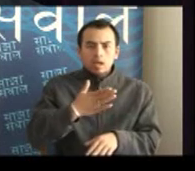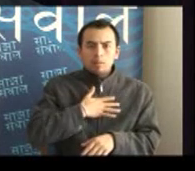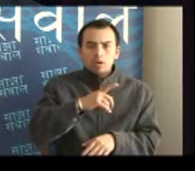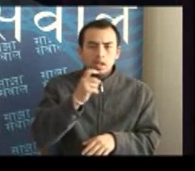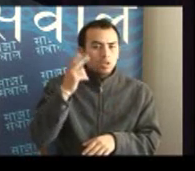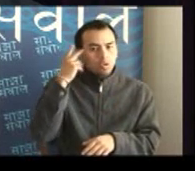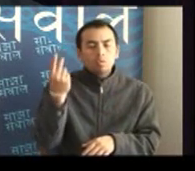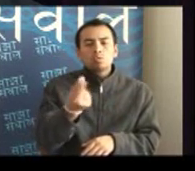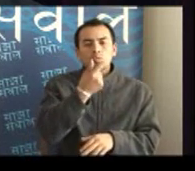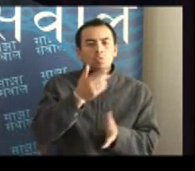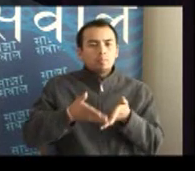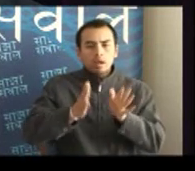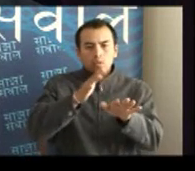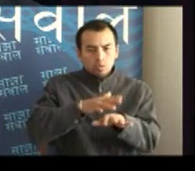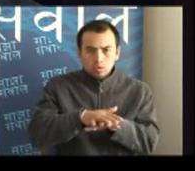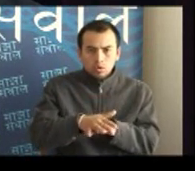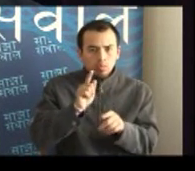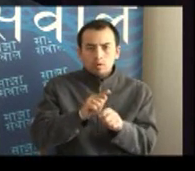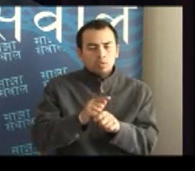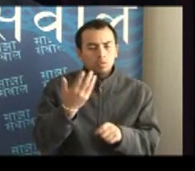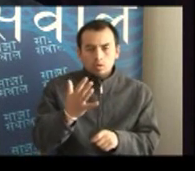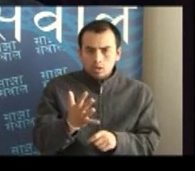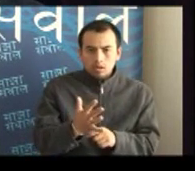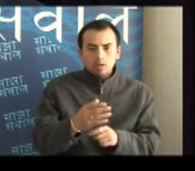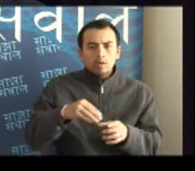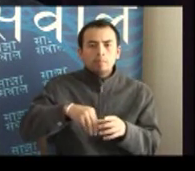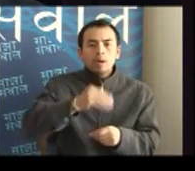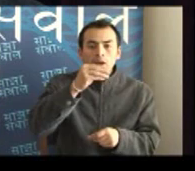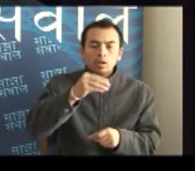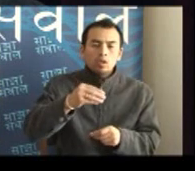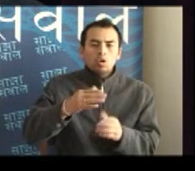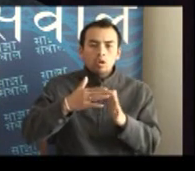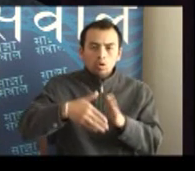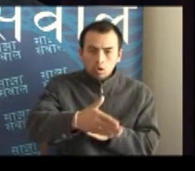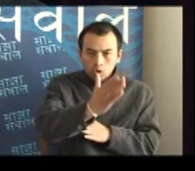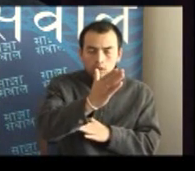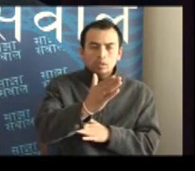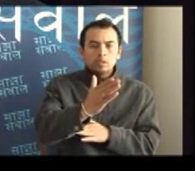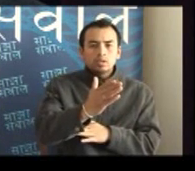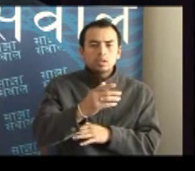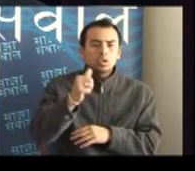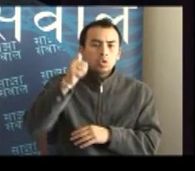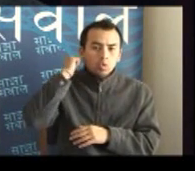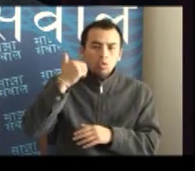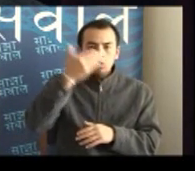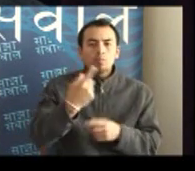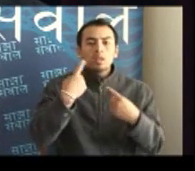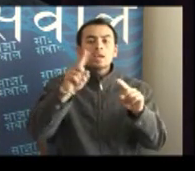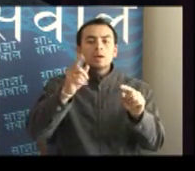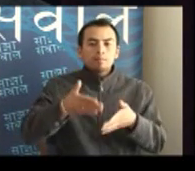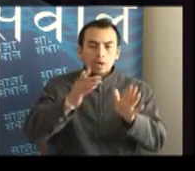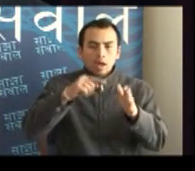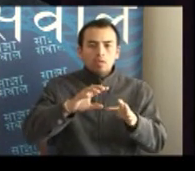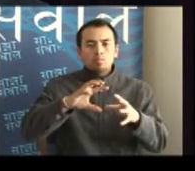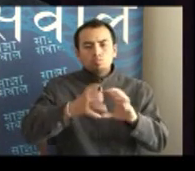निम्ति सहज बाटोहरू बनिरहेका छैनन्। बाहिर निक्लिँदाखेरि कहिलेकाहीँ हिजोसम्म ठिक भएको बाटो